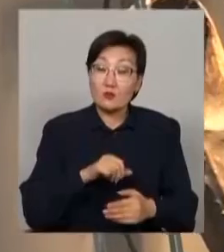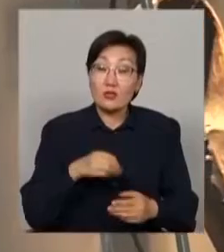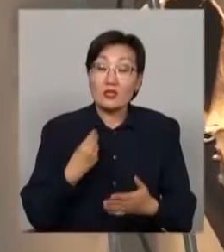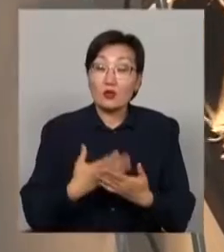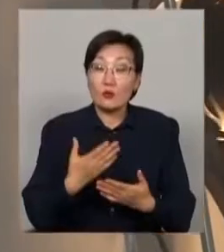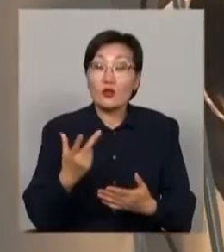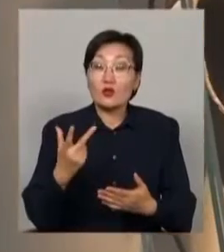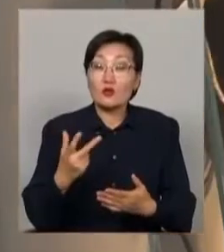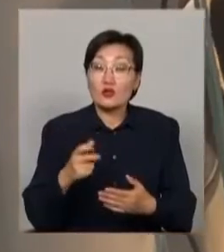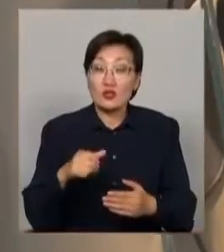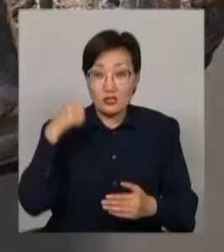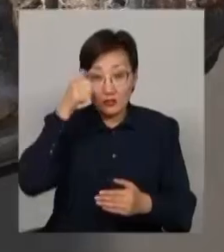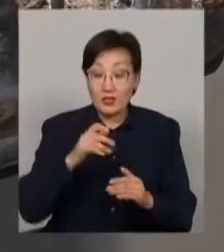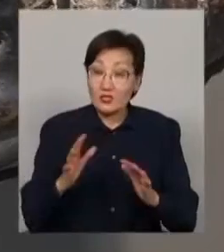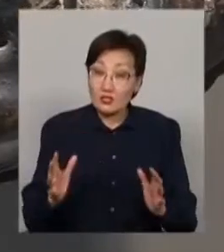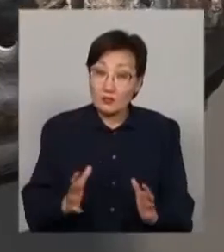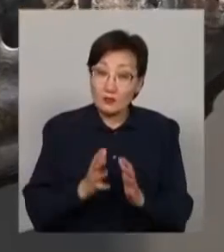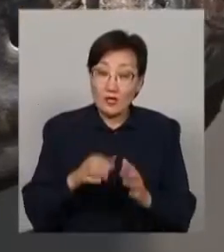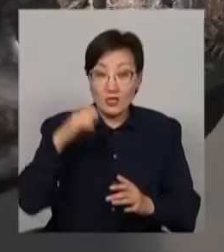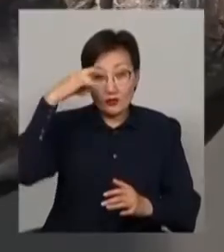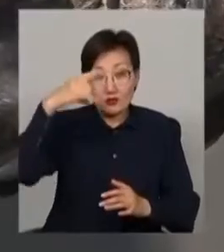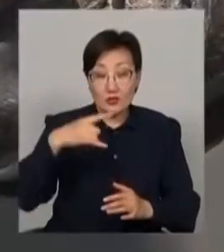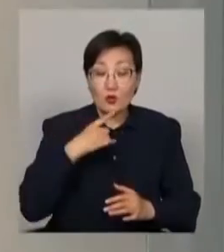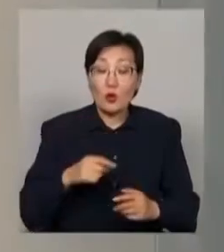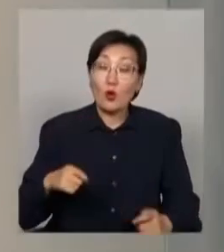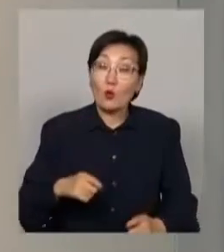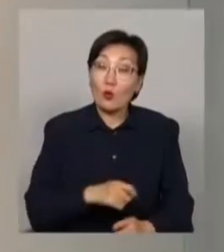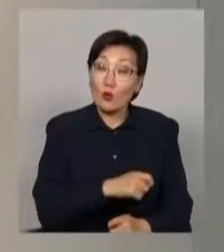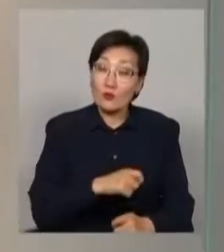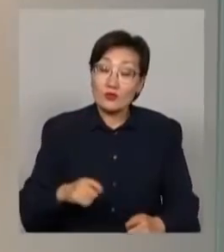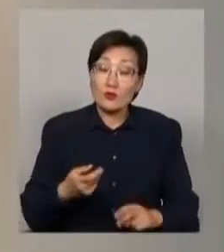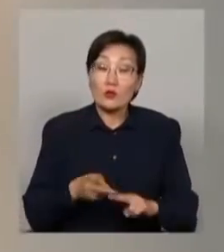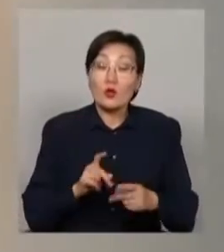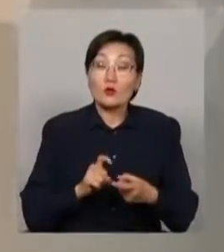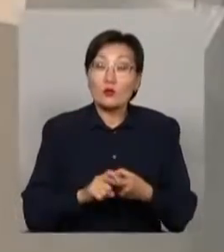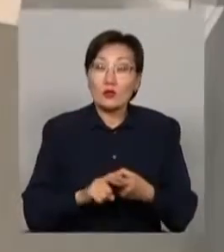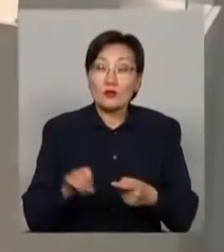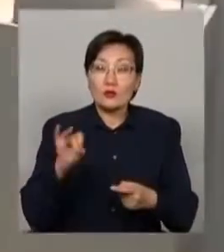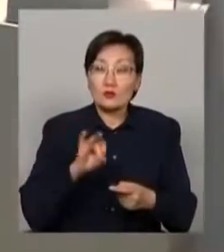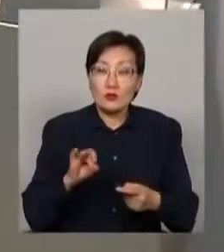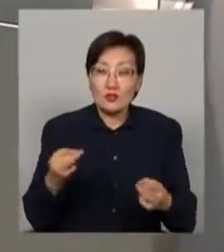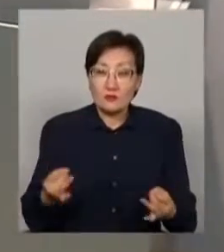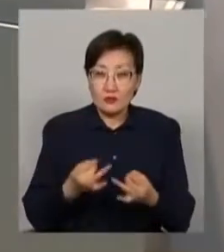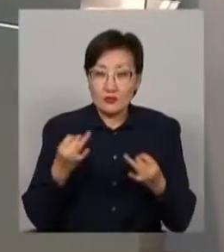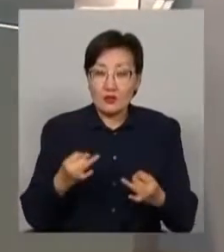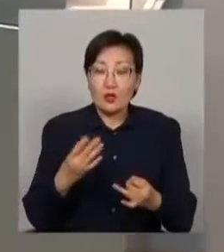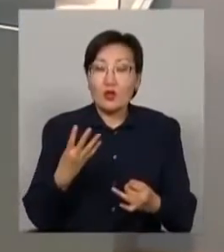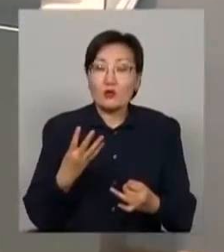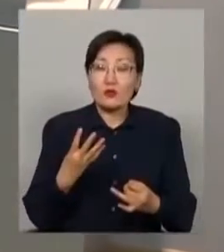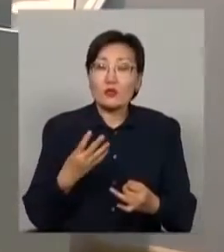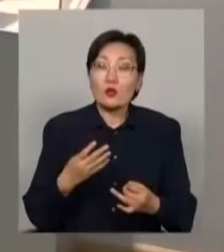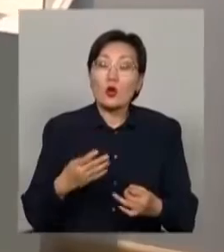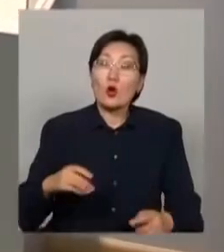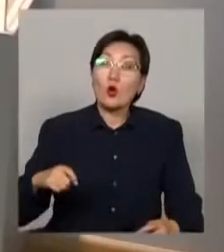мына 300 жылдан бері сақталып келе жатқан қазақтың қобызы. Аспап туралы аңыз да қызық. Музейдің 4 мысалы қобыз